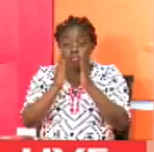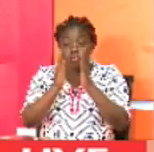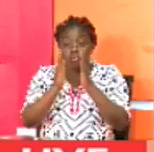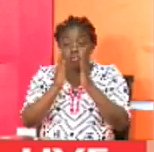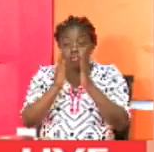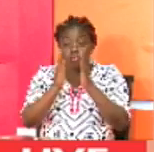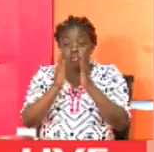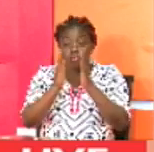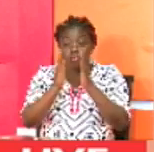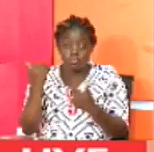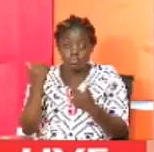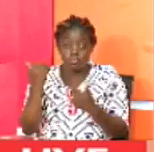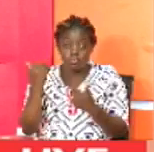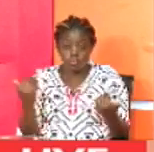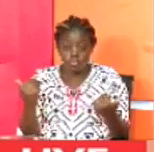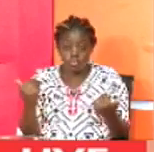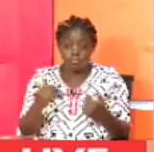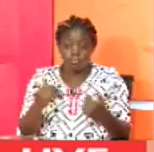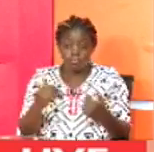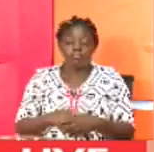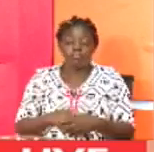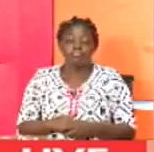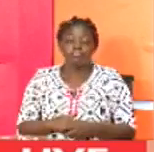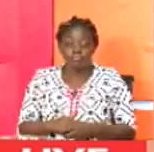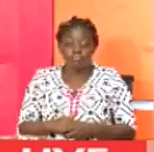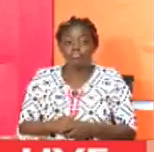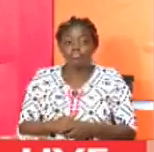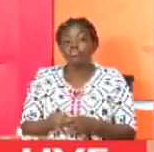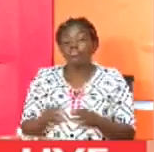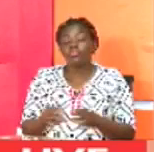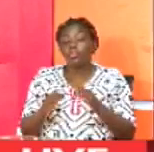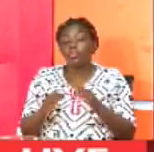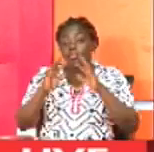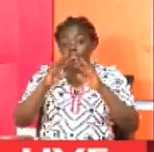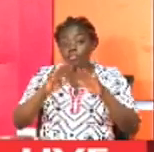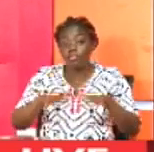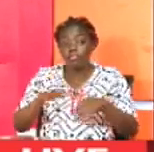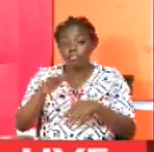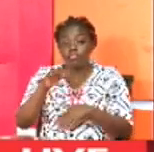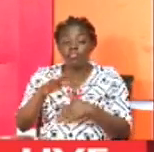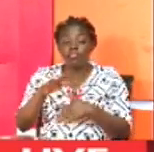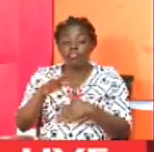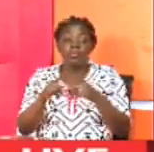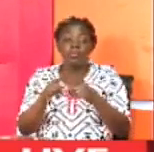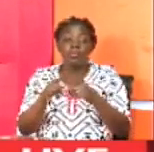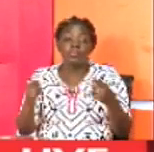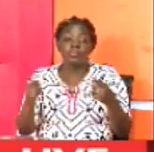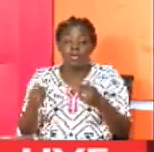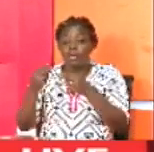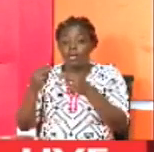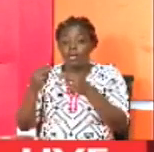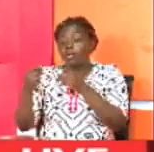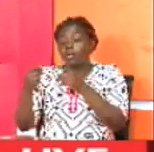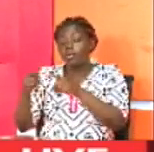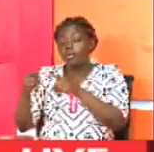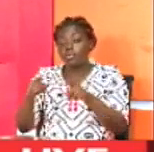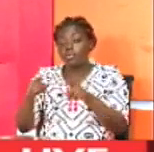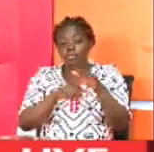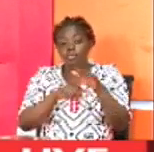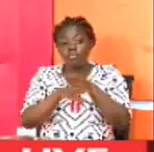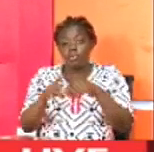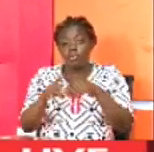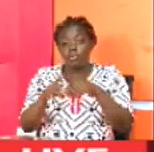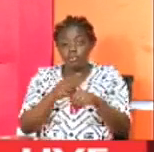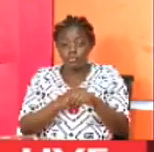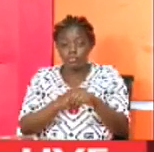ta'ala, ng'eyenenyeza Allah subhanahu wa ta'ala empeera ye nnene. Eswala eno erina amannya ag'enjawulo okusinziira ku budde